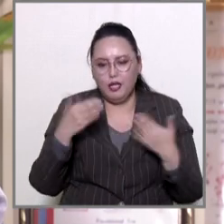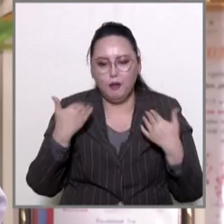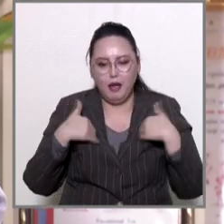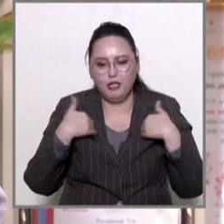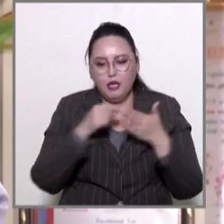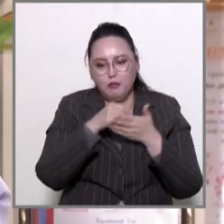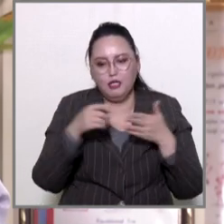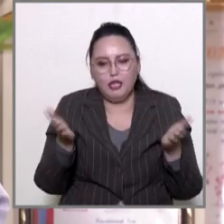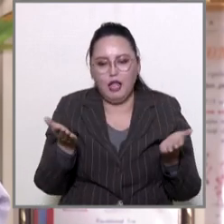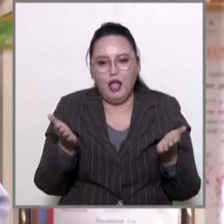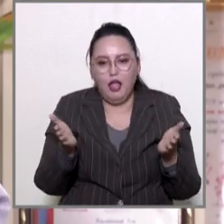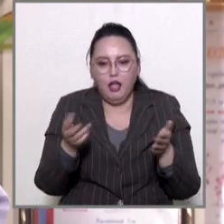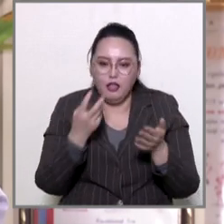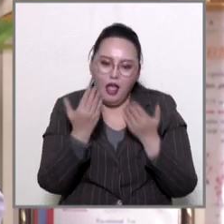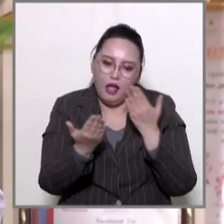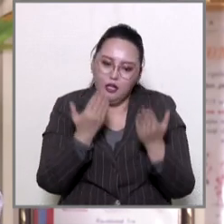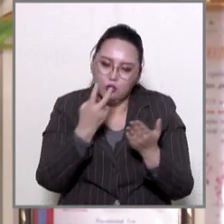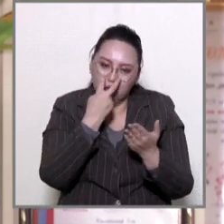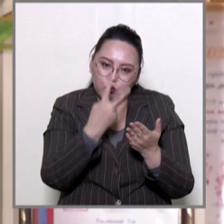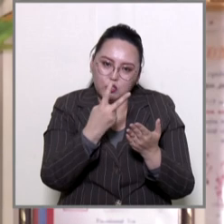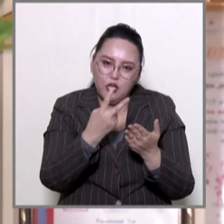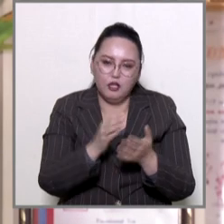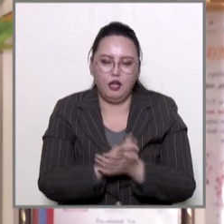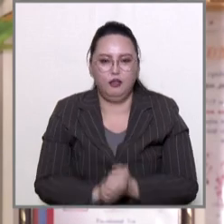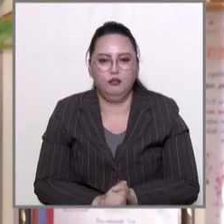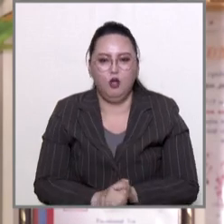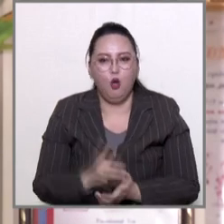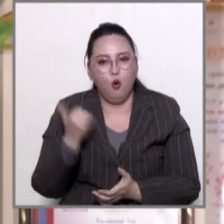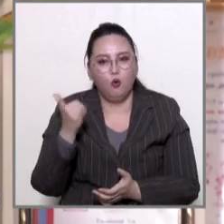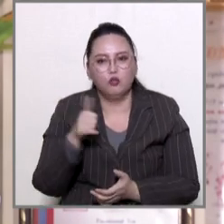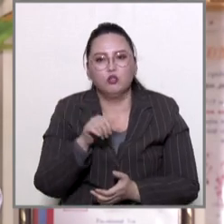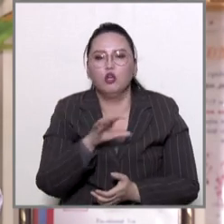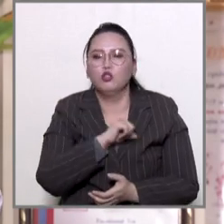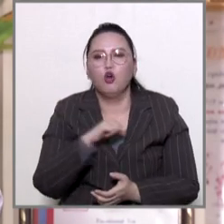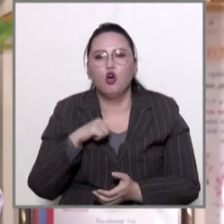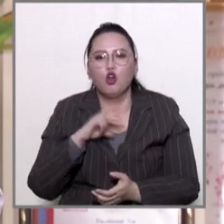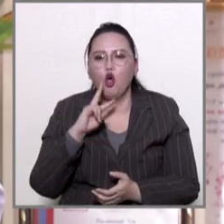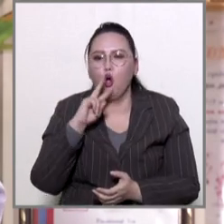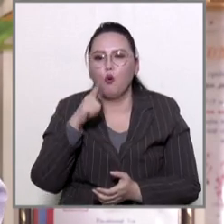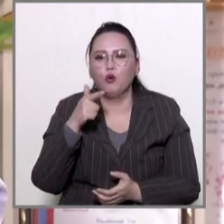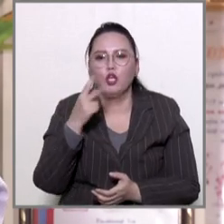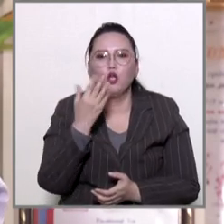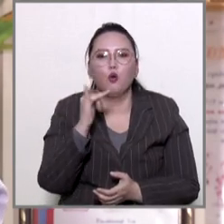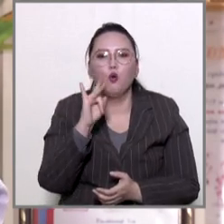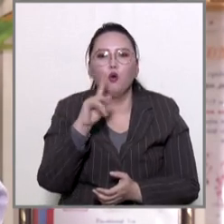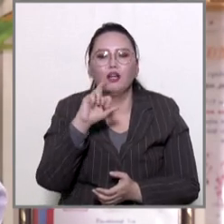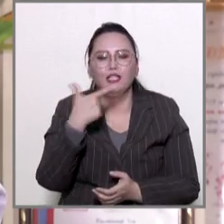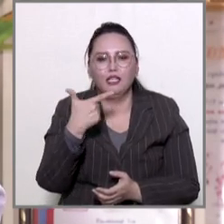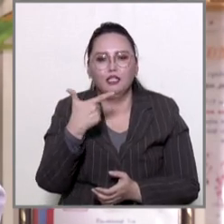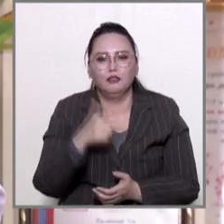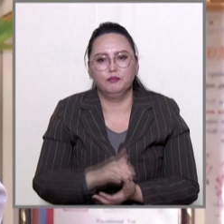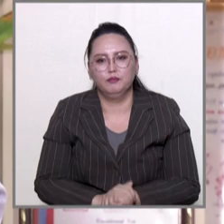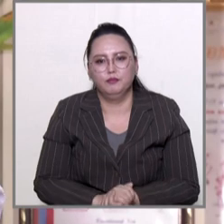бичсэндээ толгож үзээрэй. Энэ дээр нэгэн зүйлийг хэлэхэд уран зохиол гэдэг нь өөрөө үгийн урлаг. Тийм учраас тухайн